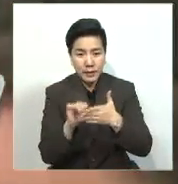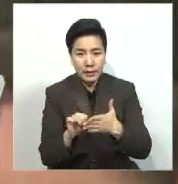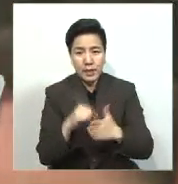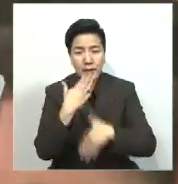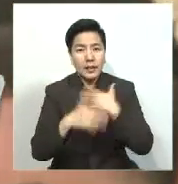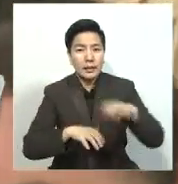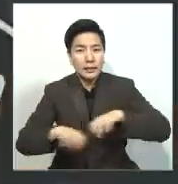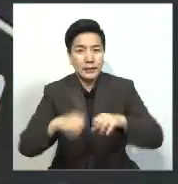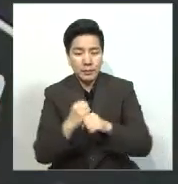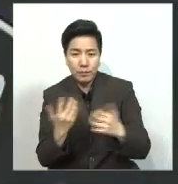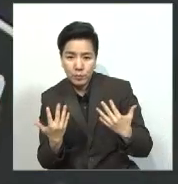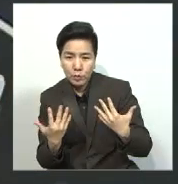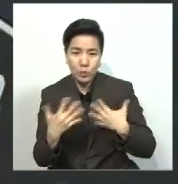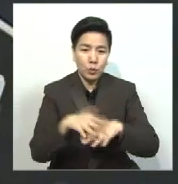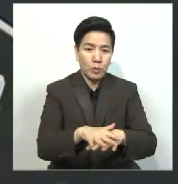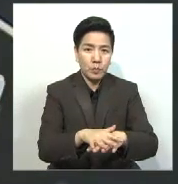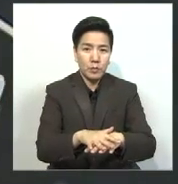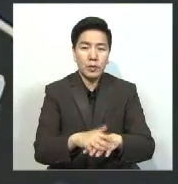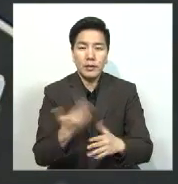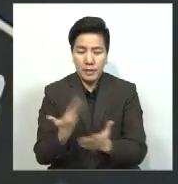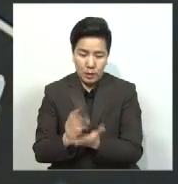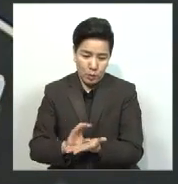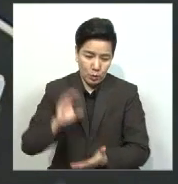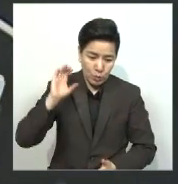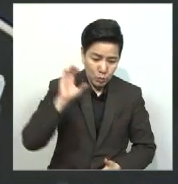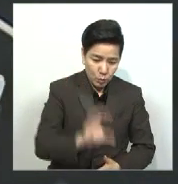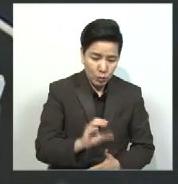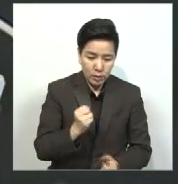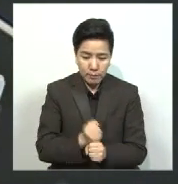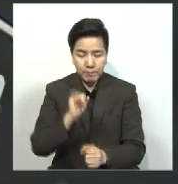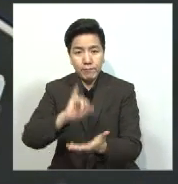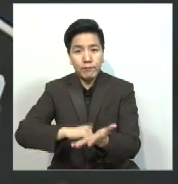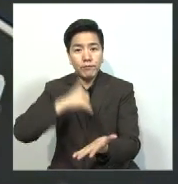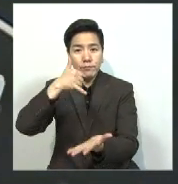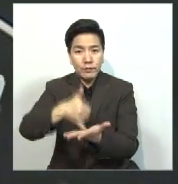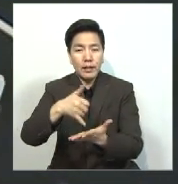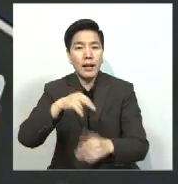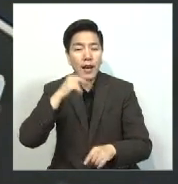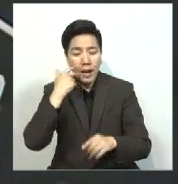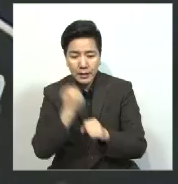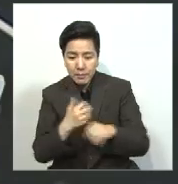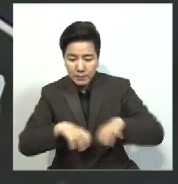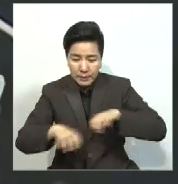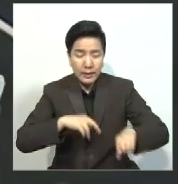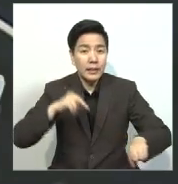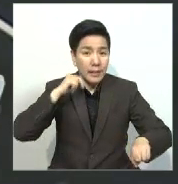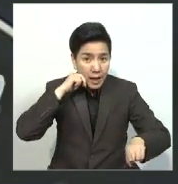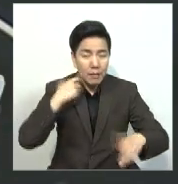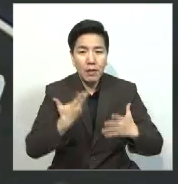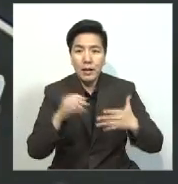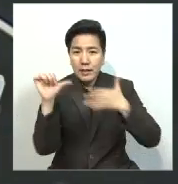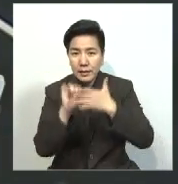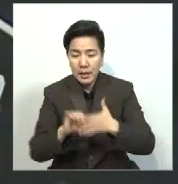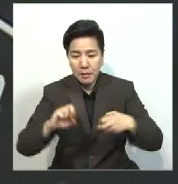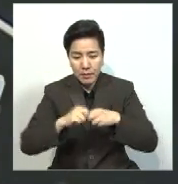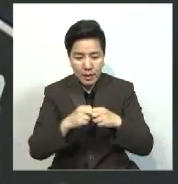พัฒจัดการร่วมบริหารมีกองทุนมีการรักฟื้นฟูมีการจัดน้ำไม่มีส่วนร่วมมีการแก้